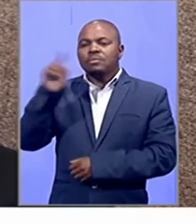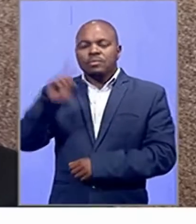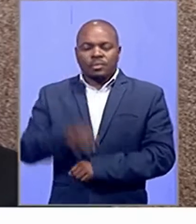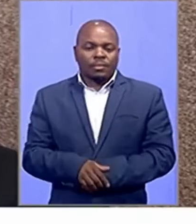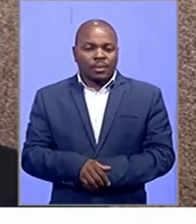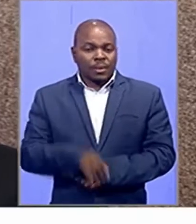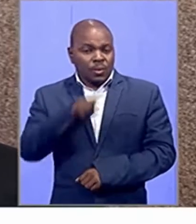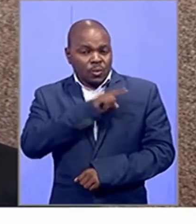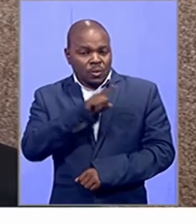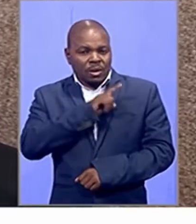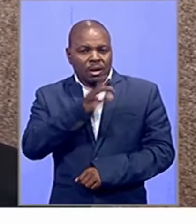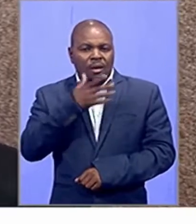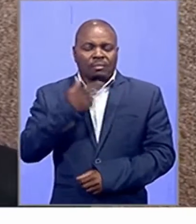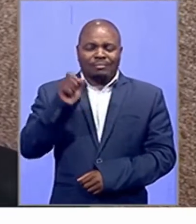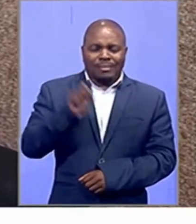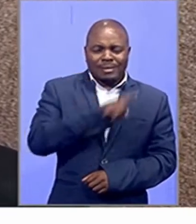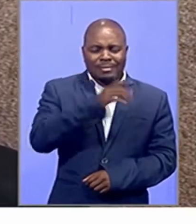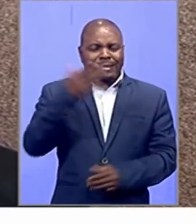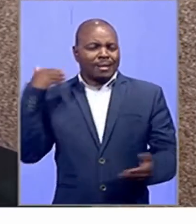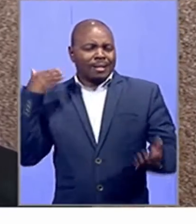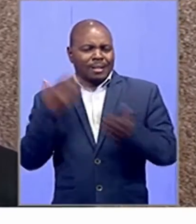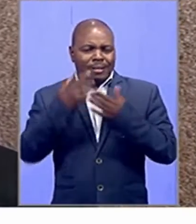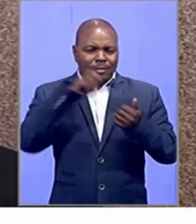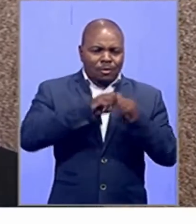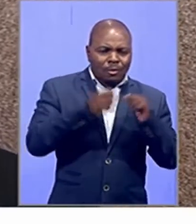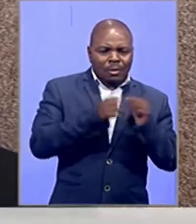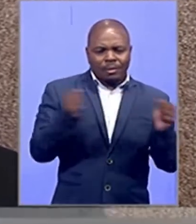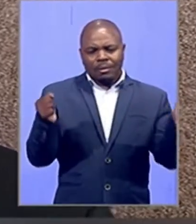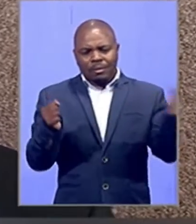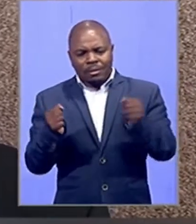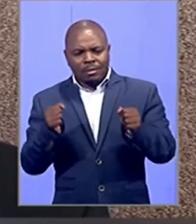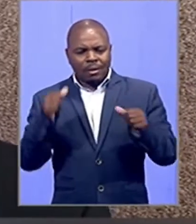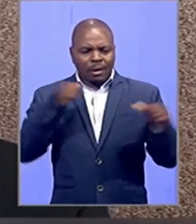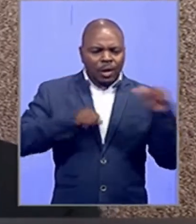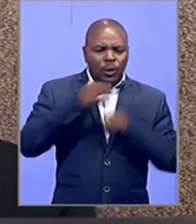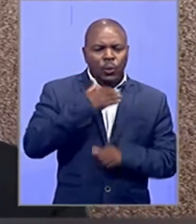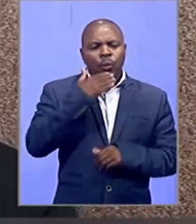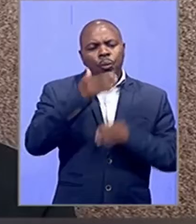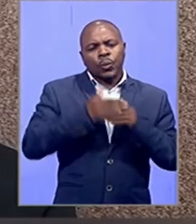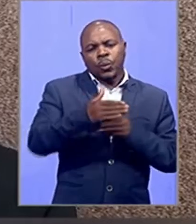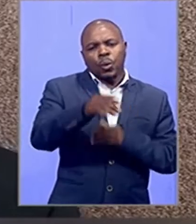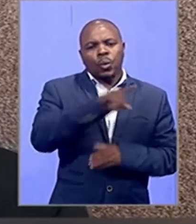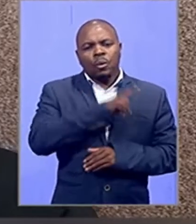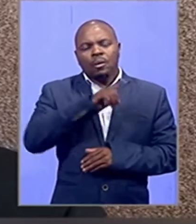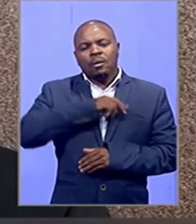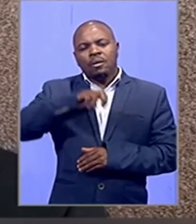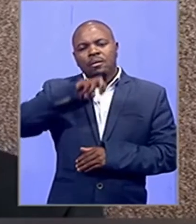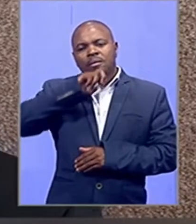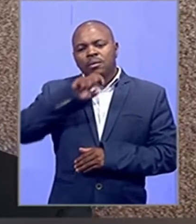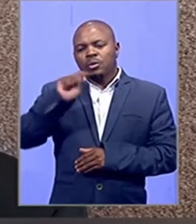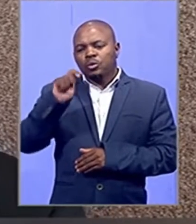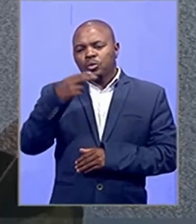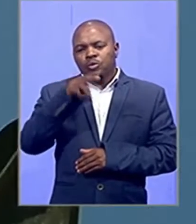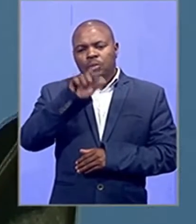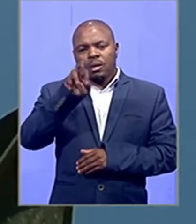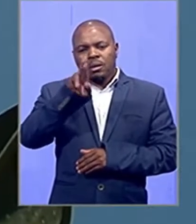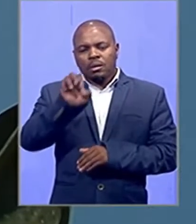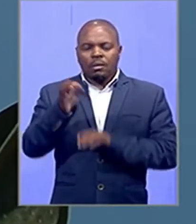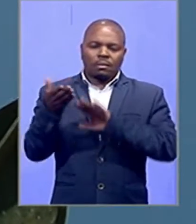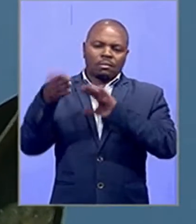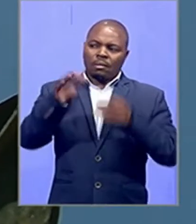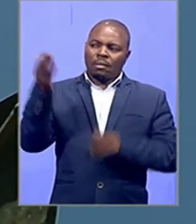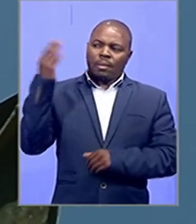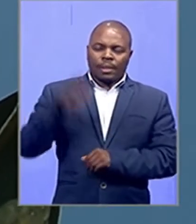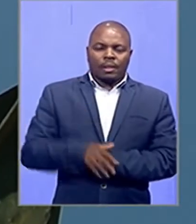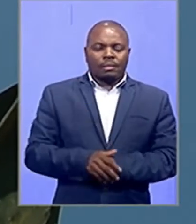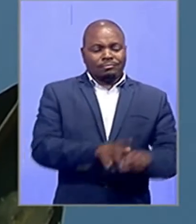kudu ka ge re tšere nako re be re ne le bothata bja gore ke mang yo a ke go tswa a buša Bapedi ka morago ga lehu la kgoši Thulare Victor Thulare. Magosi